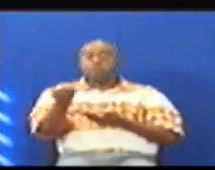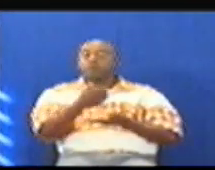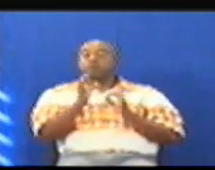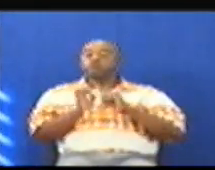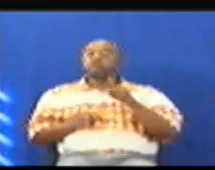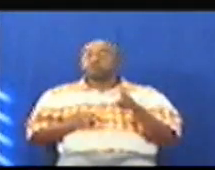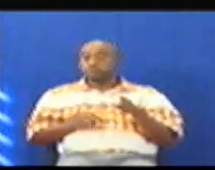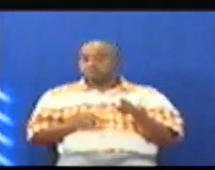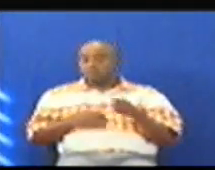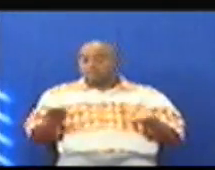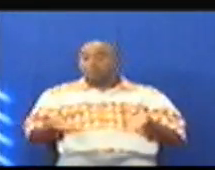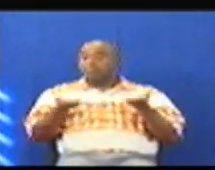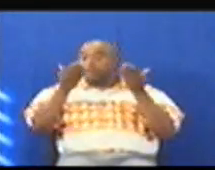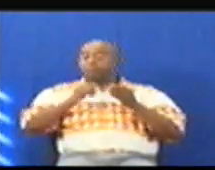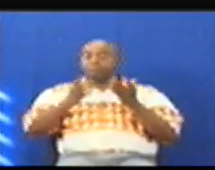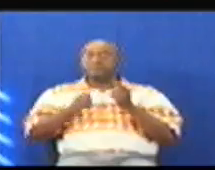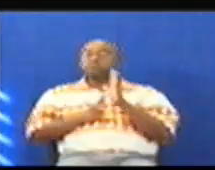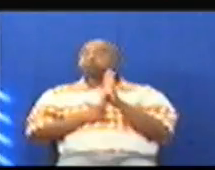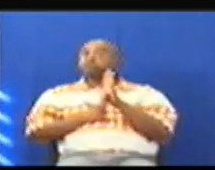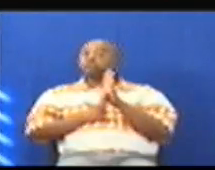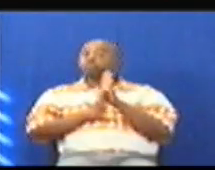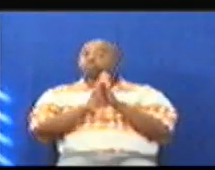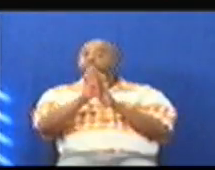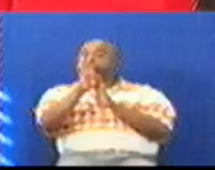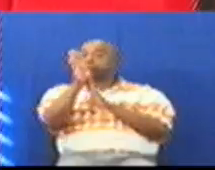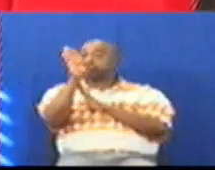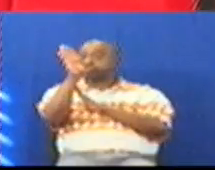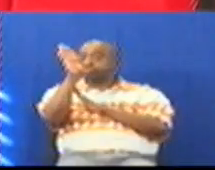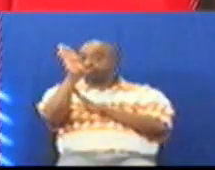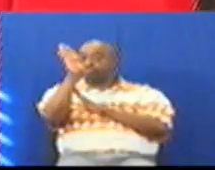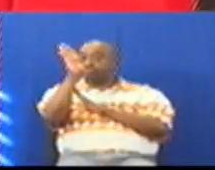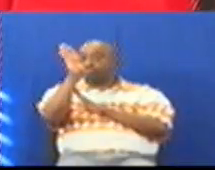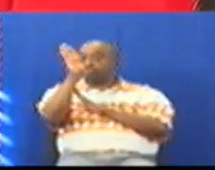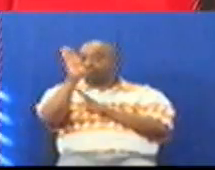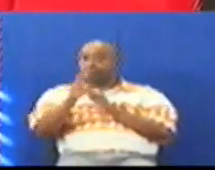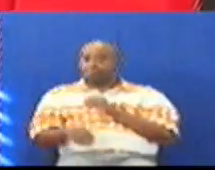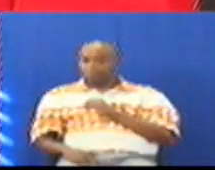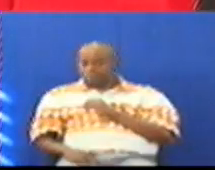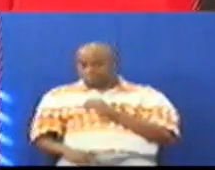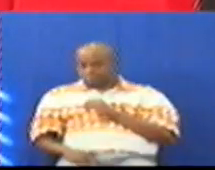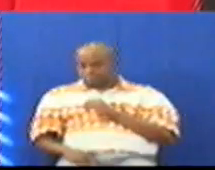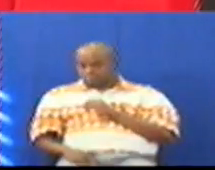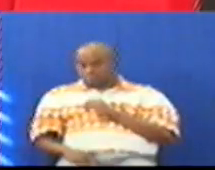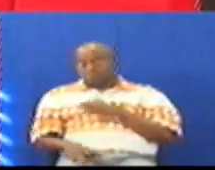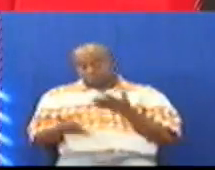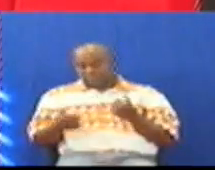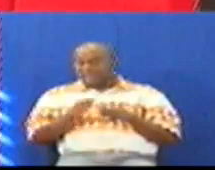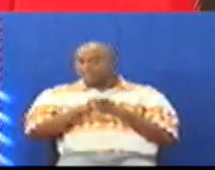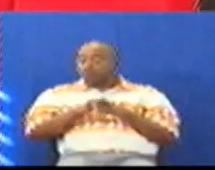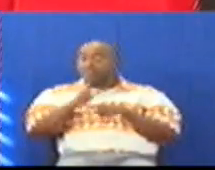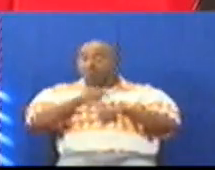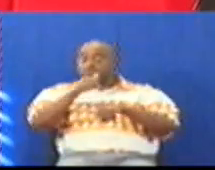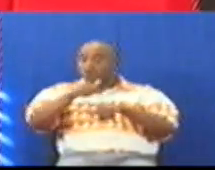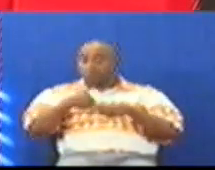kufanya maendeleo yamekuwa juu. Mheshimiwa Spika, nichukua nafasi hii kumpongeza rasmi